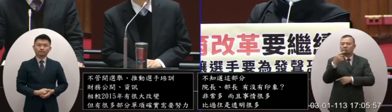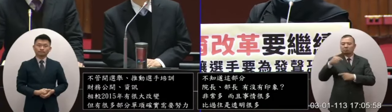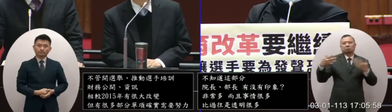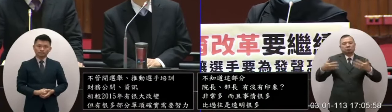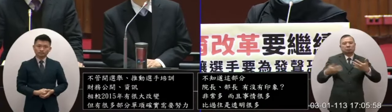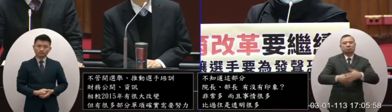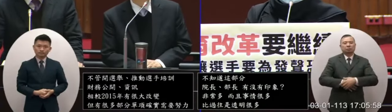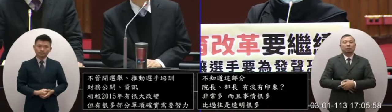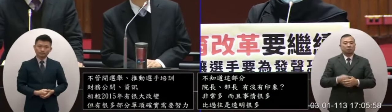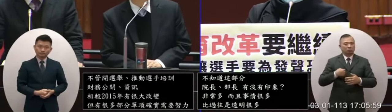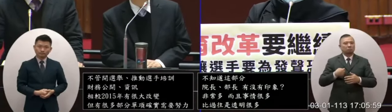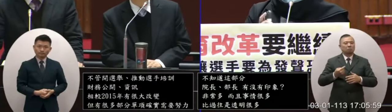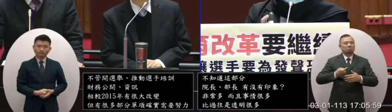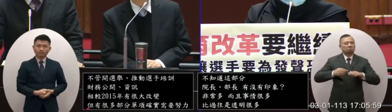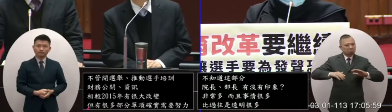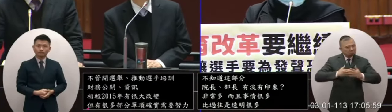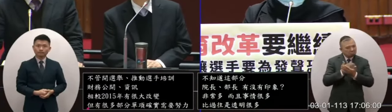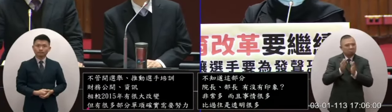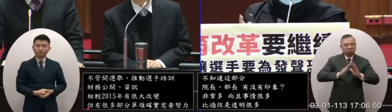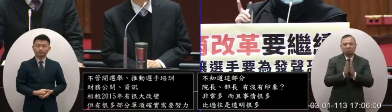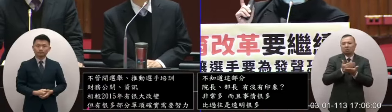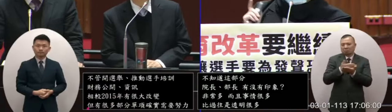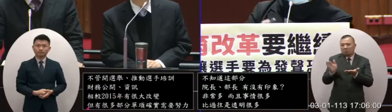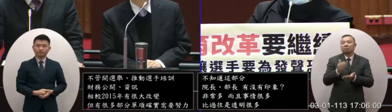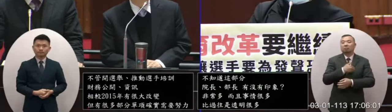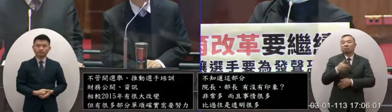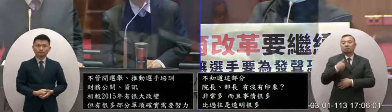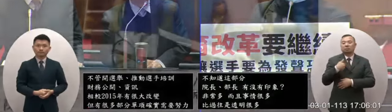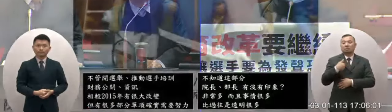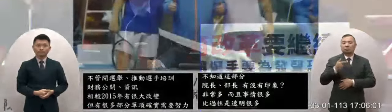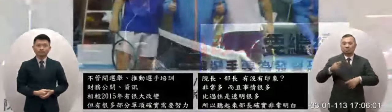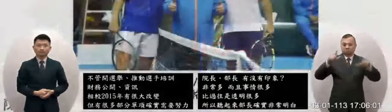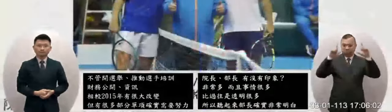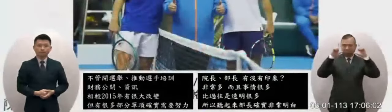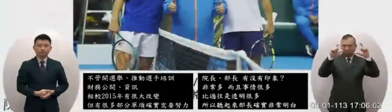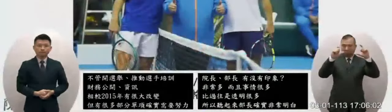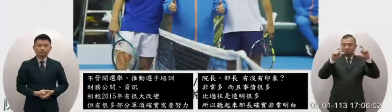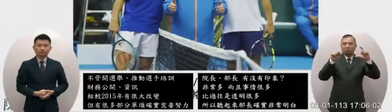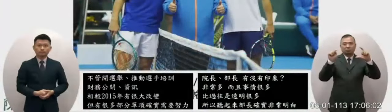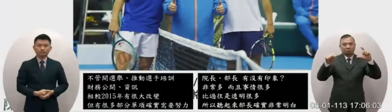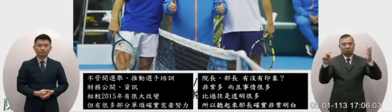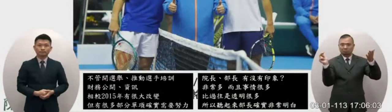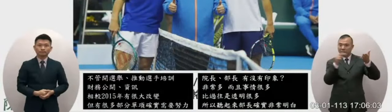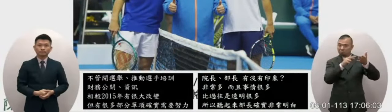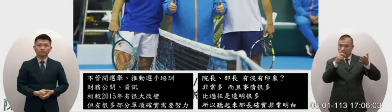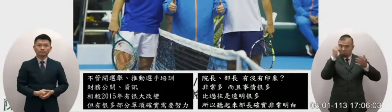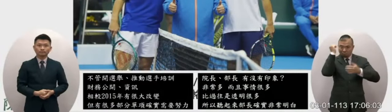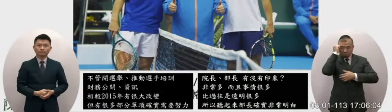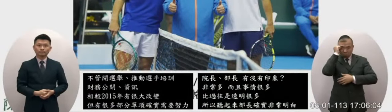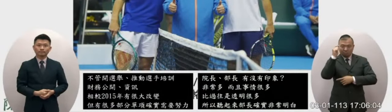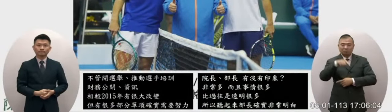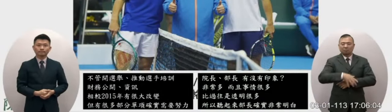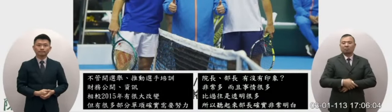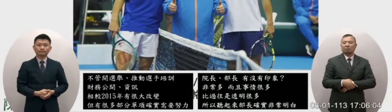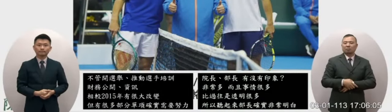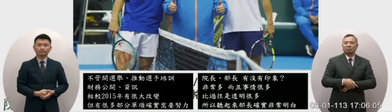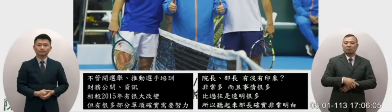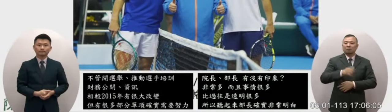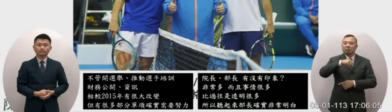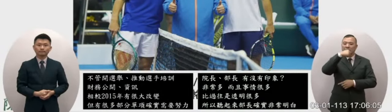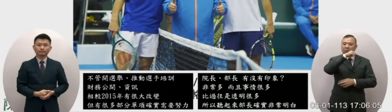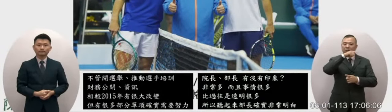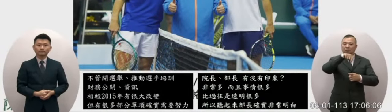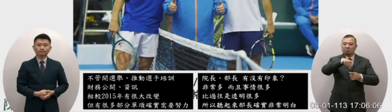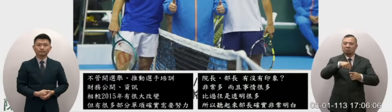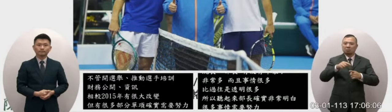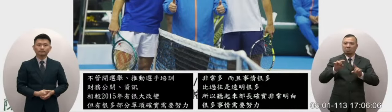而且是我们可以立刻解决的。在这个照片，不知道院长你有没有印象？台威斯杯。那这个比赛呢，其实